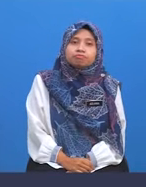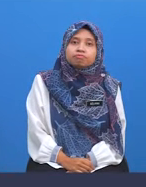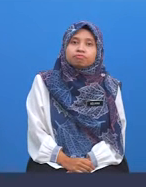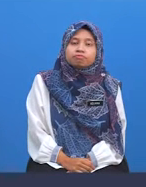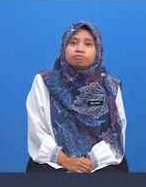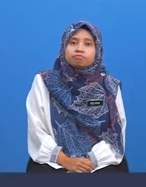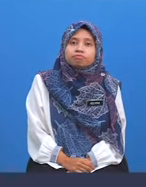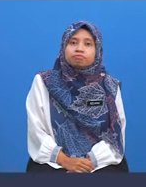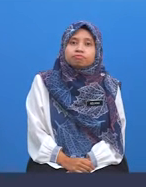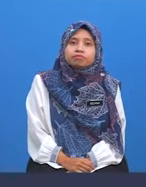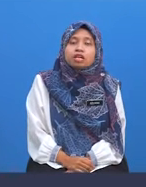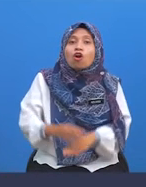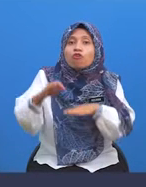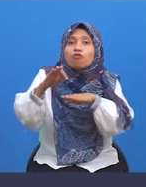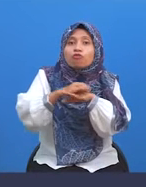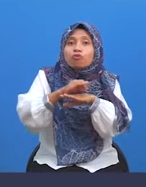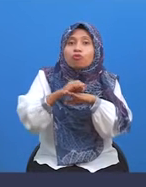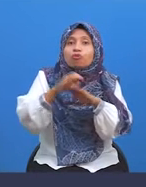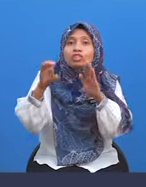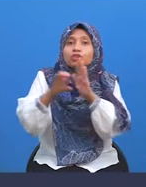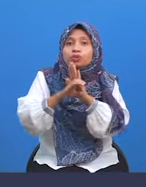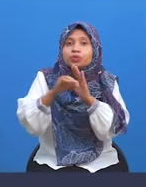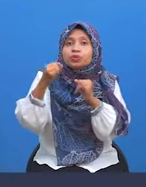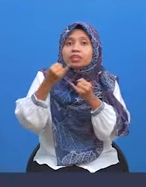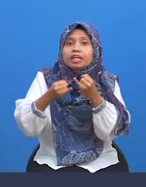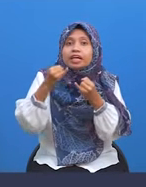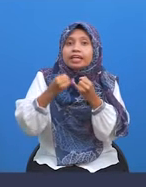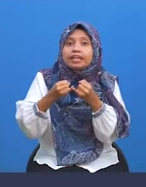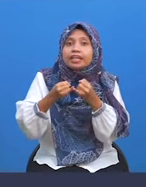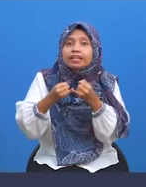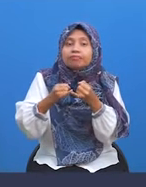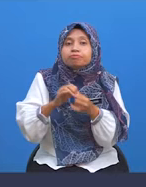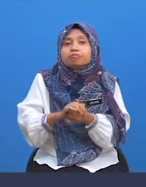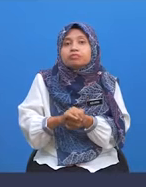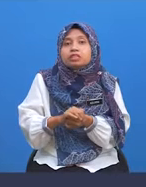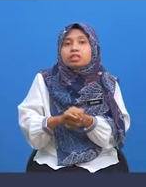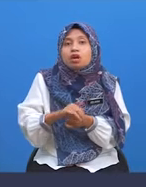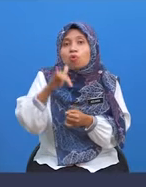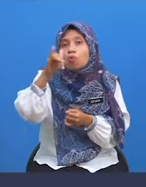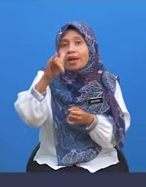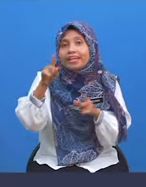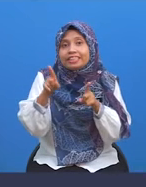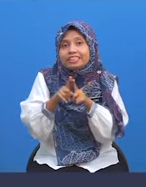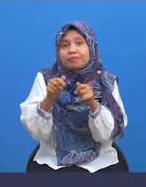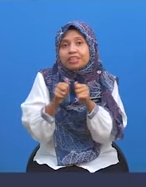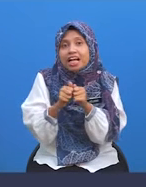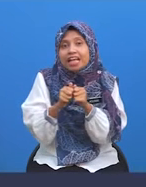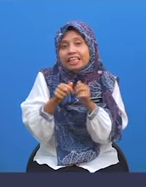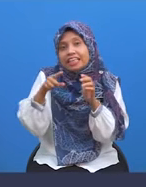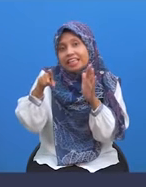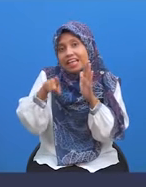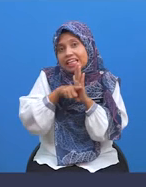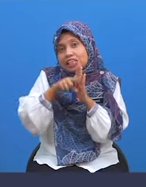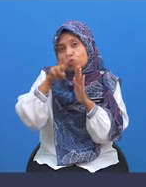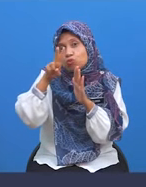teta bagi had 0 hingga pi. Apakah yang berbeza pada fungsi kita